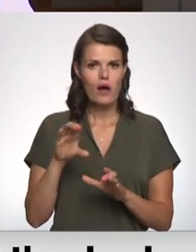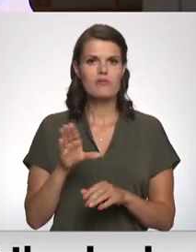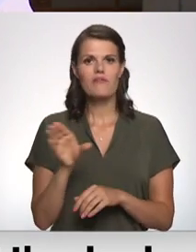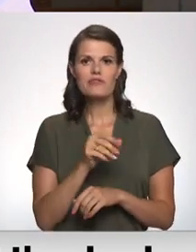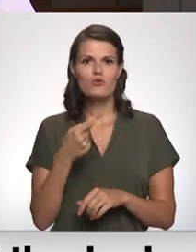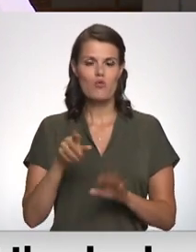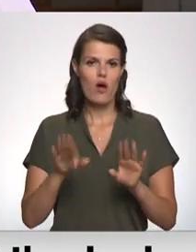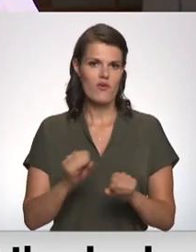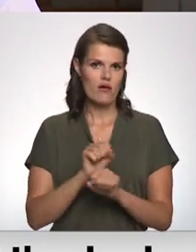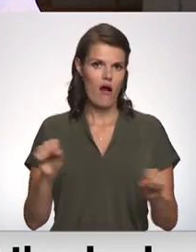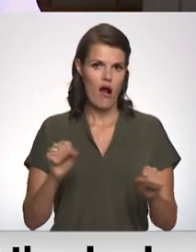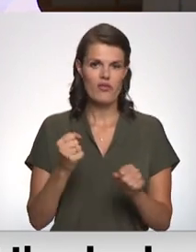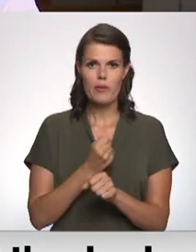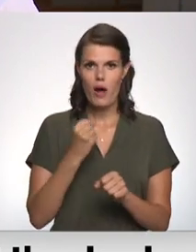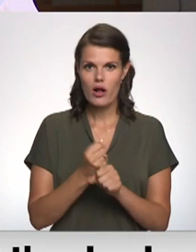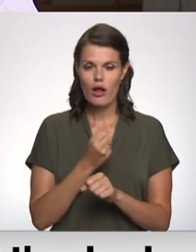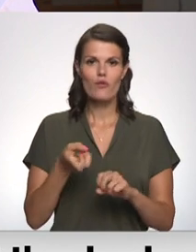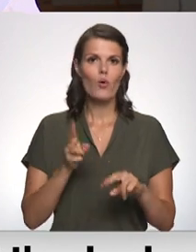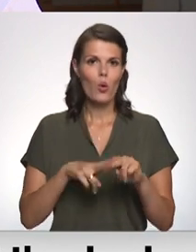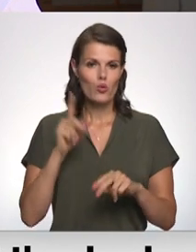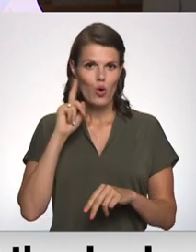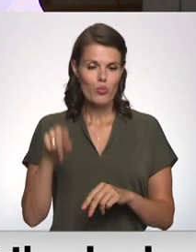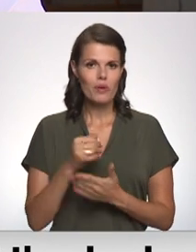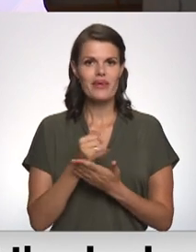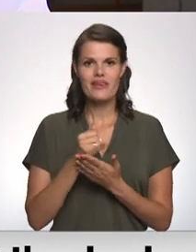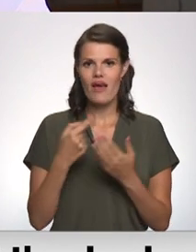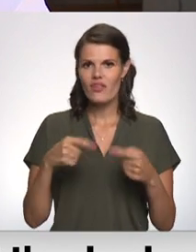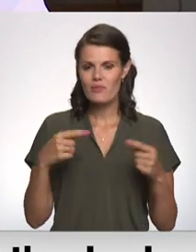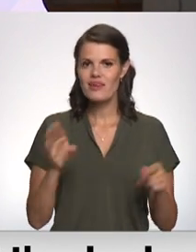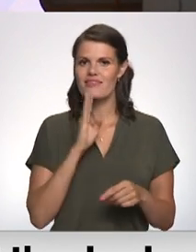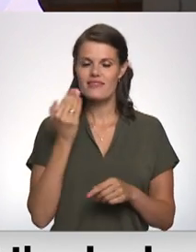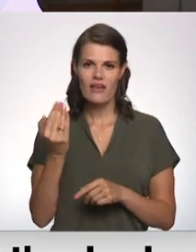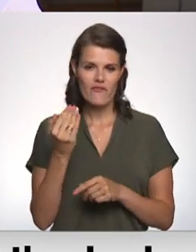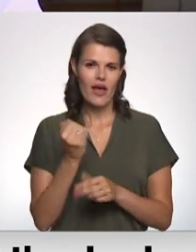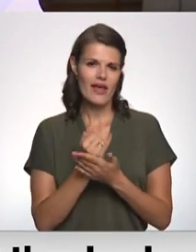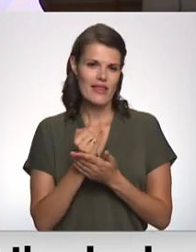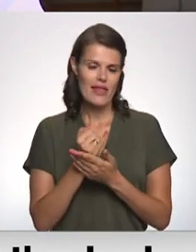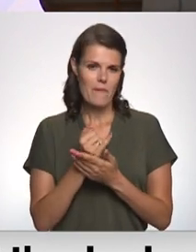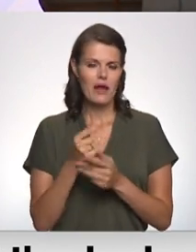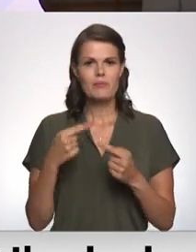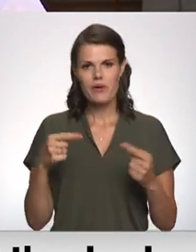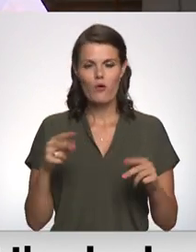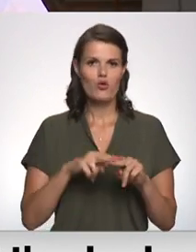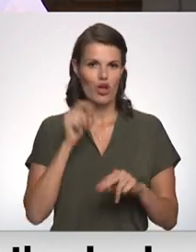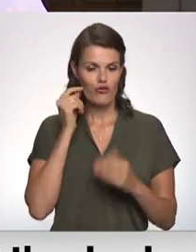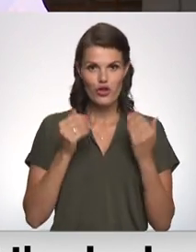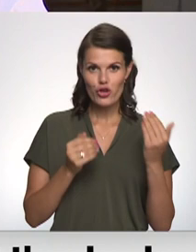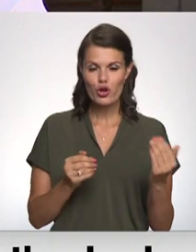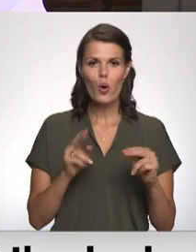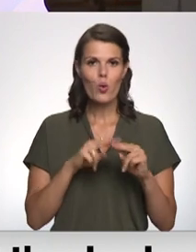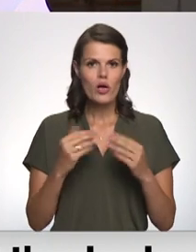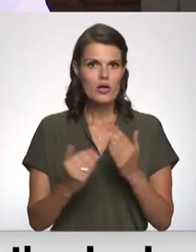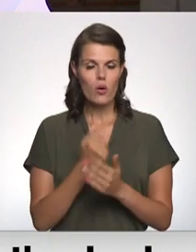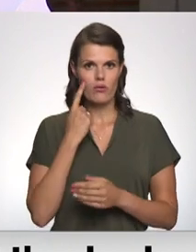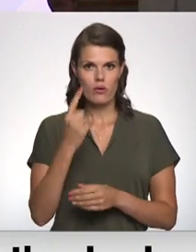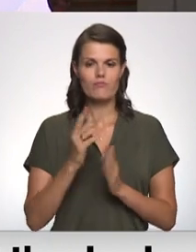tiešām pagatavojams. Un, protams, higiēnas preces, tās ir sieviešu higiēnas preces un vīriešu higiēnas preces. Un jauna aktualizējums,